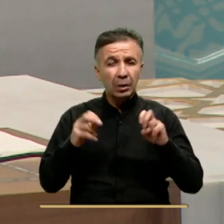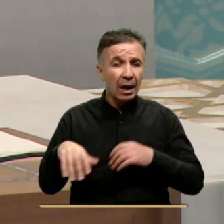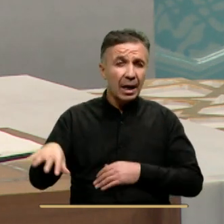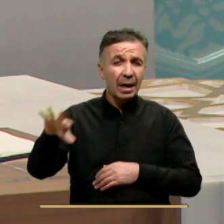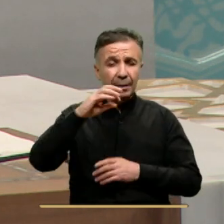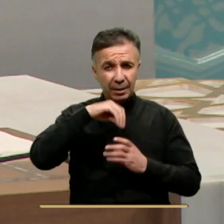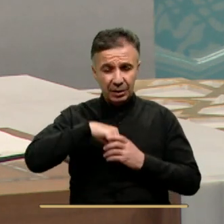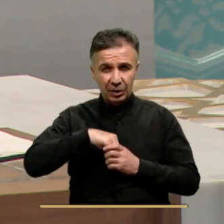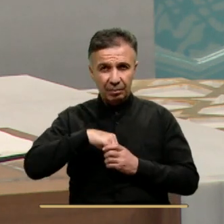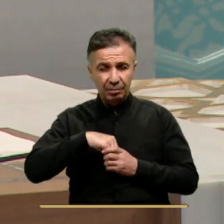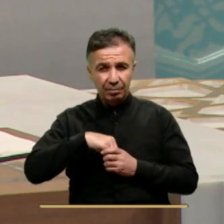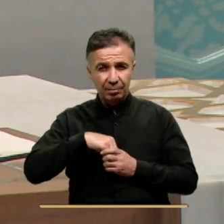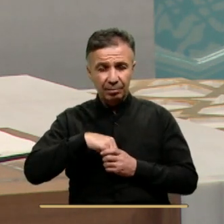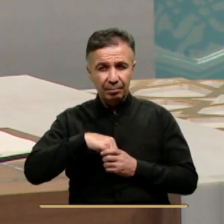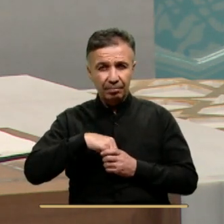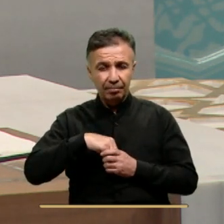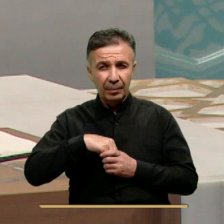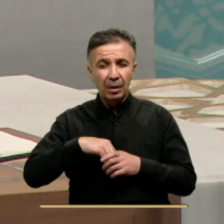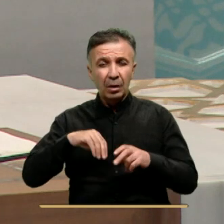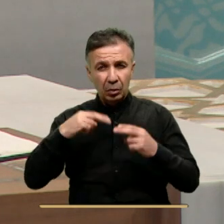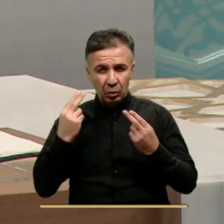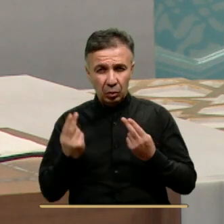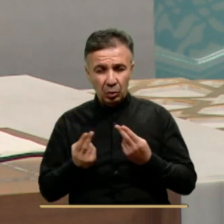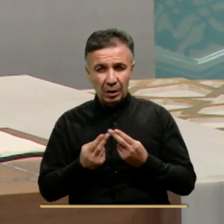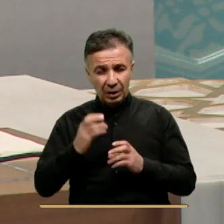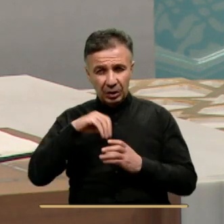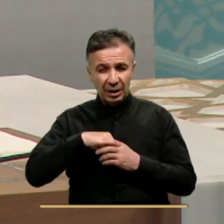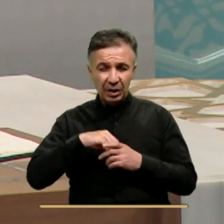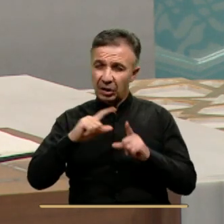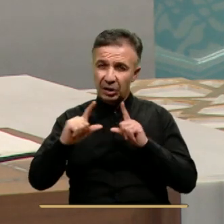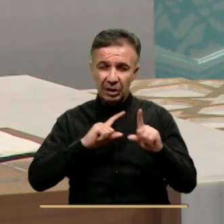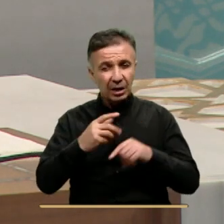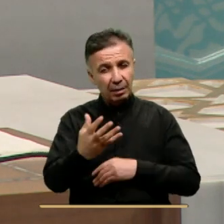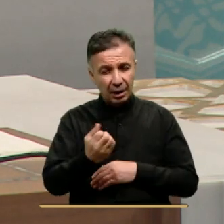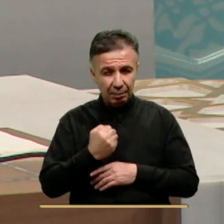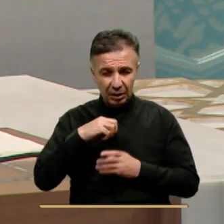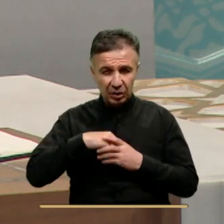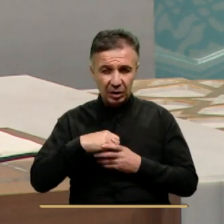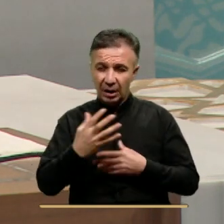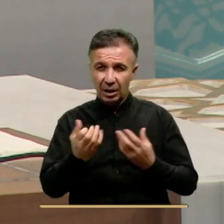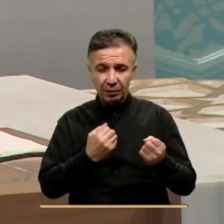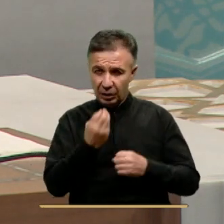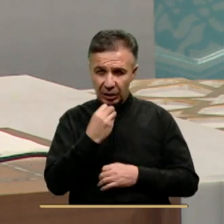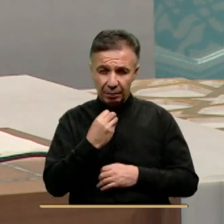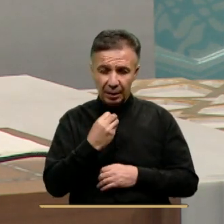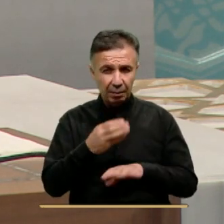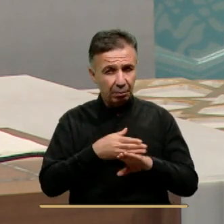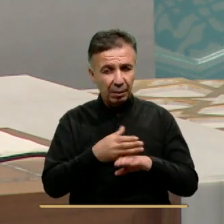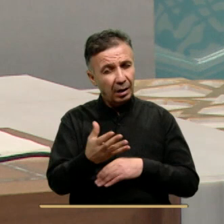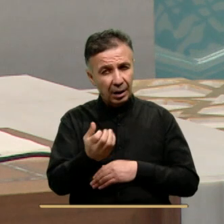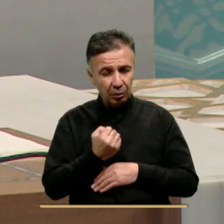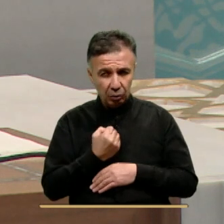için söylüyorum hepimiz dünyevi ihtiyaçlarımızı giderme konusunda alışveriş yapıyoruz